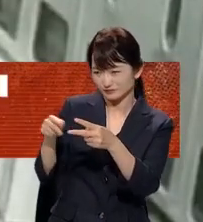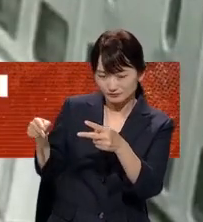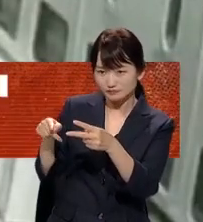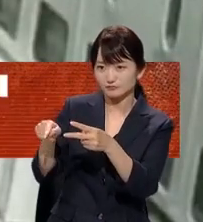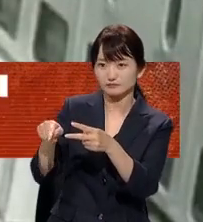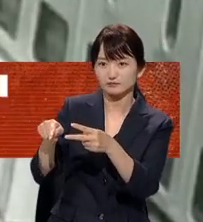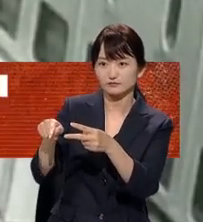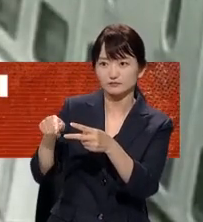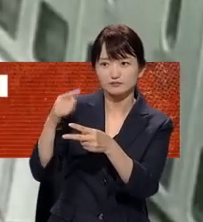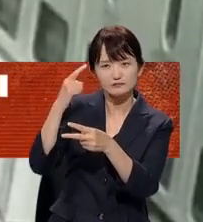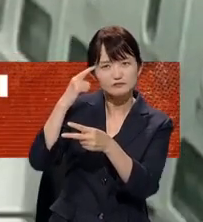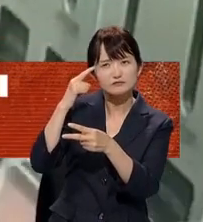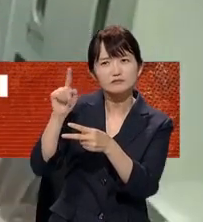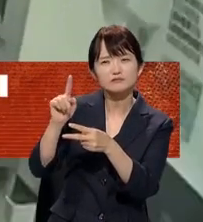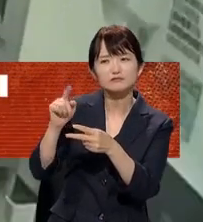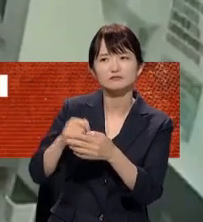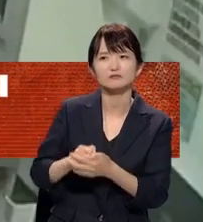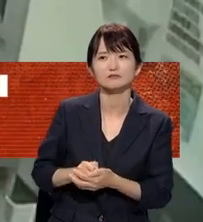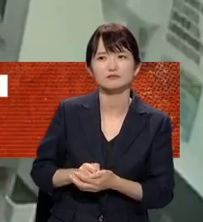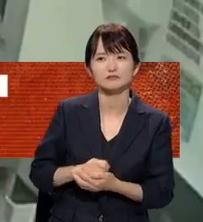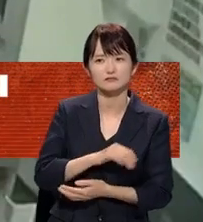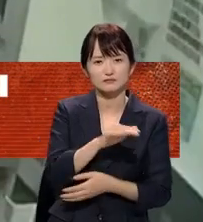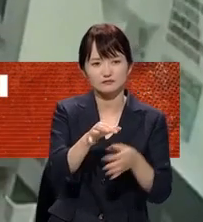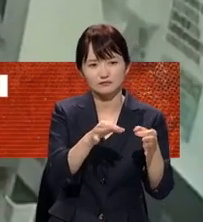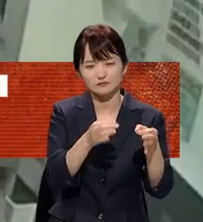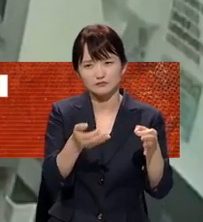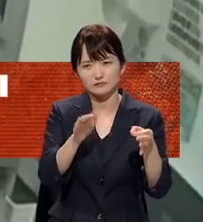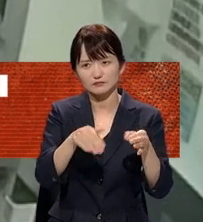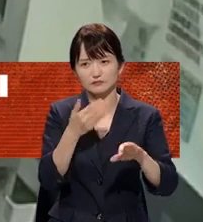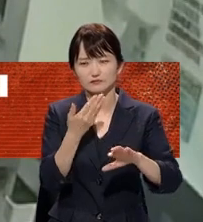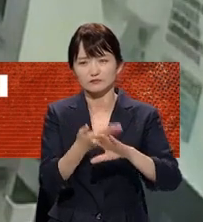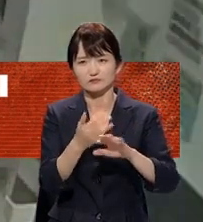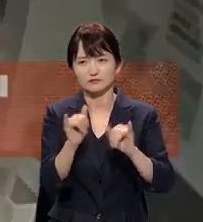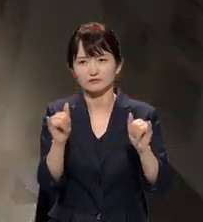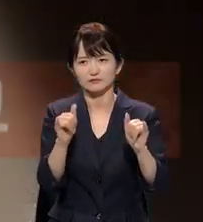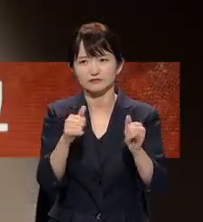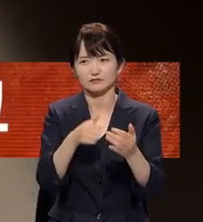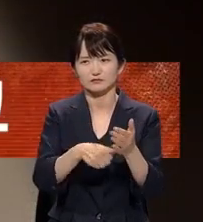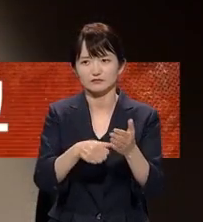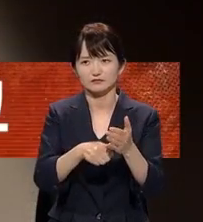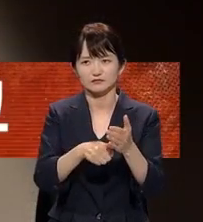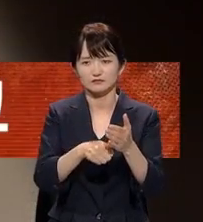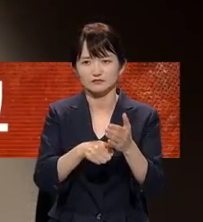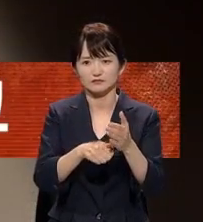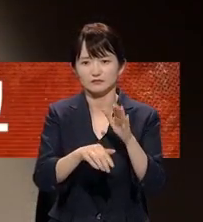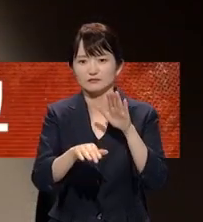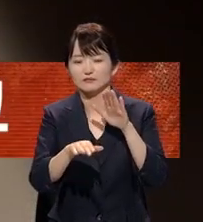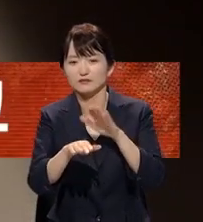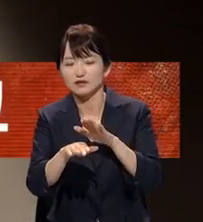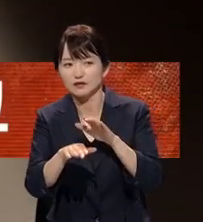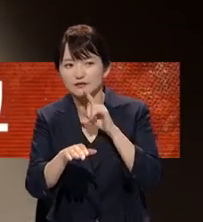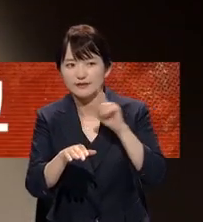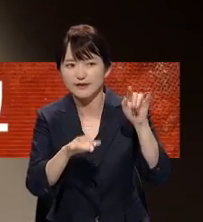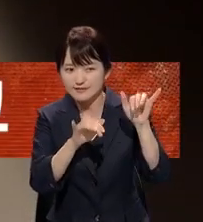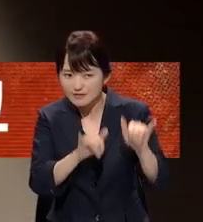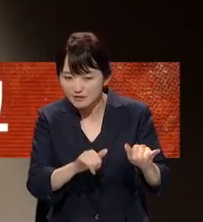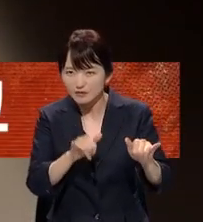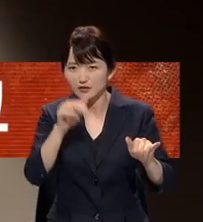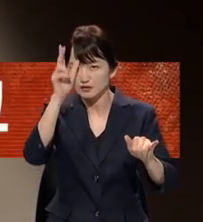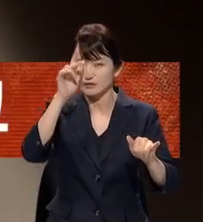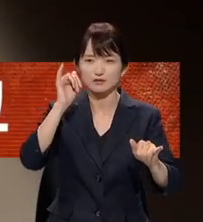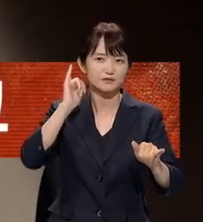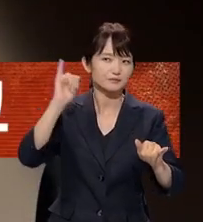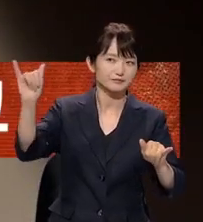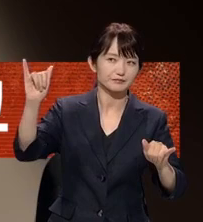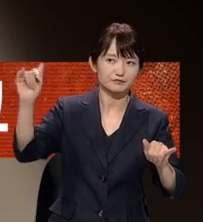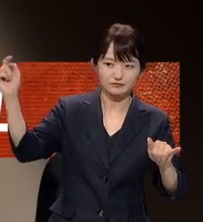했는데 생각해보니까 이게 우리 가게이긴 하지만 남의 물건 손을 댔다고 역으로 신고당할까 싶어서 일단 경찰을 불렀다고 합니다. 그런데